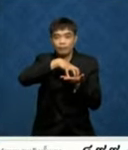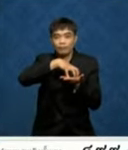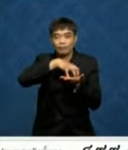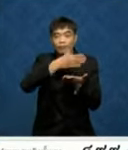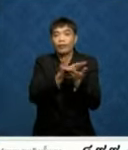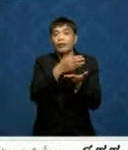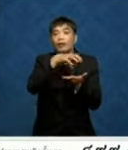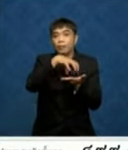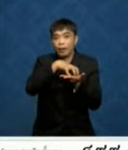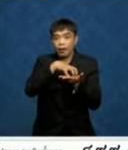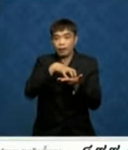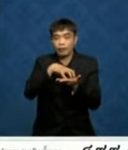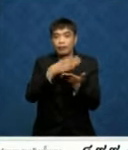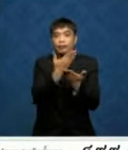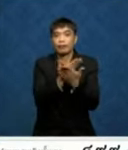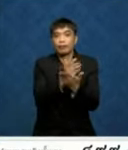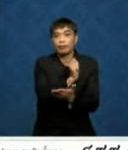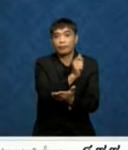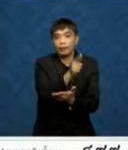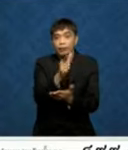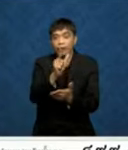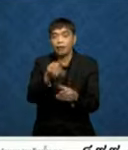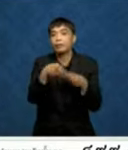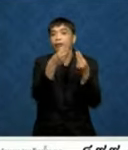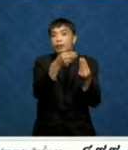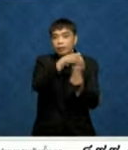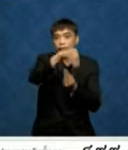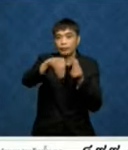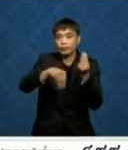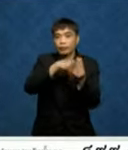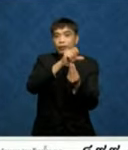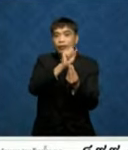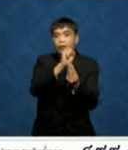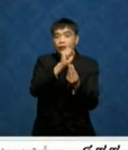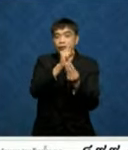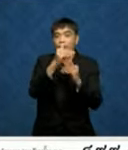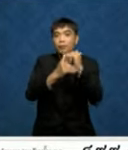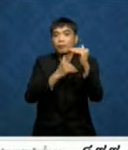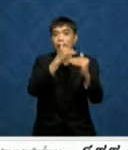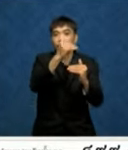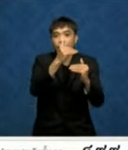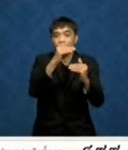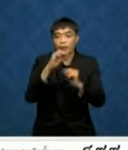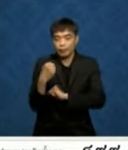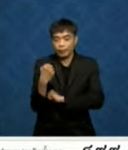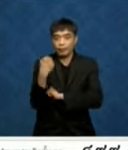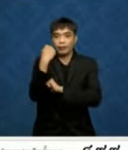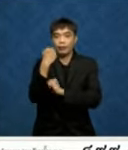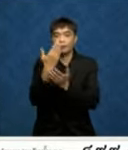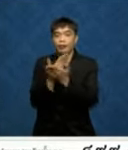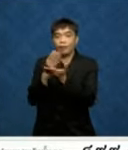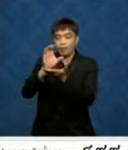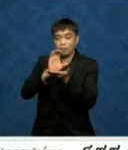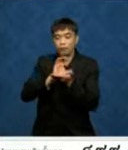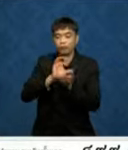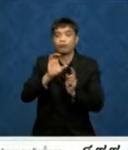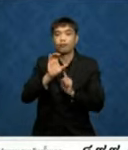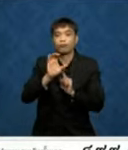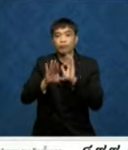ค่าใช้จ่ายเพื่อการกระตุ้นเศรษฐกิจและการสร้างความเข้มแข็งของระบบเศรษฐกิจวงเงิน